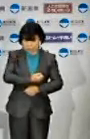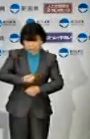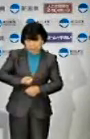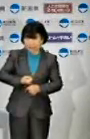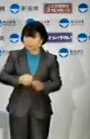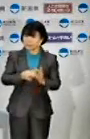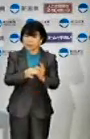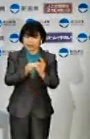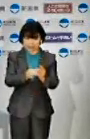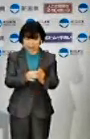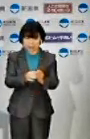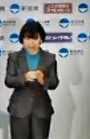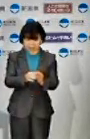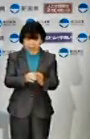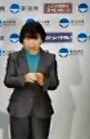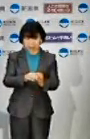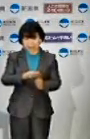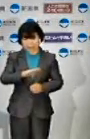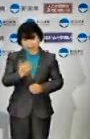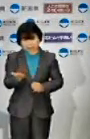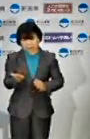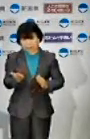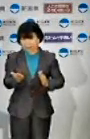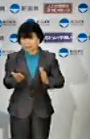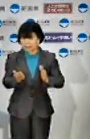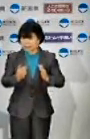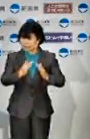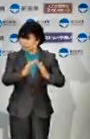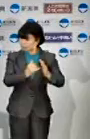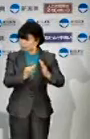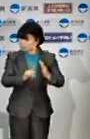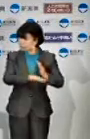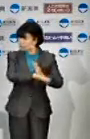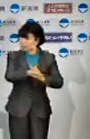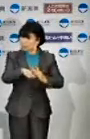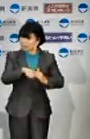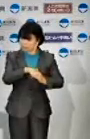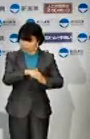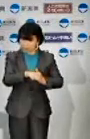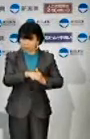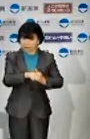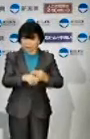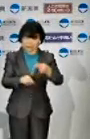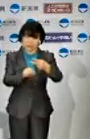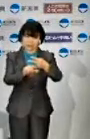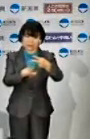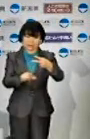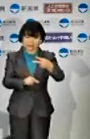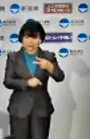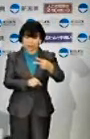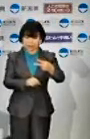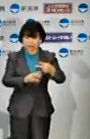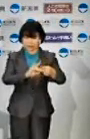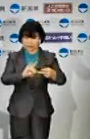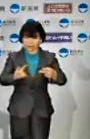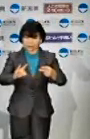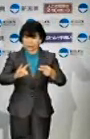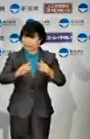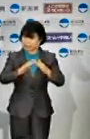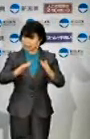が県を相手として起こしている訴訟の関係で、2月議会で和解に関する議案